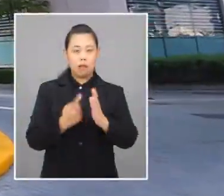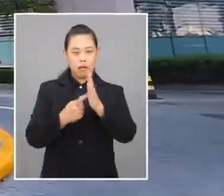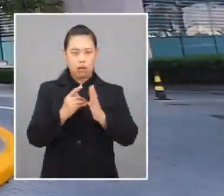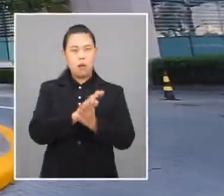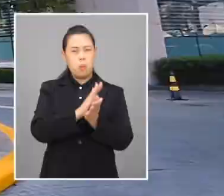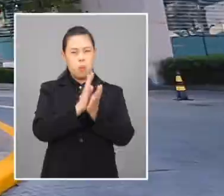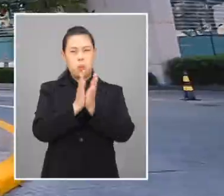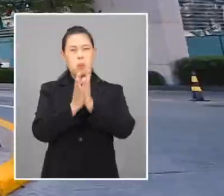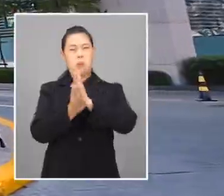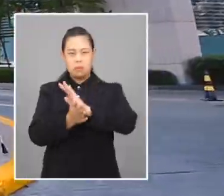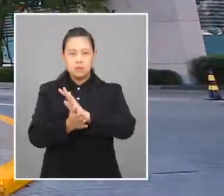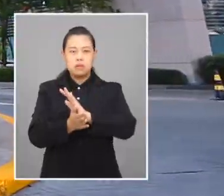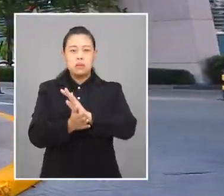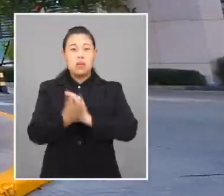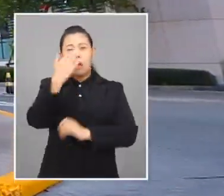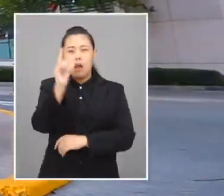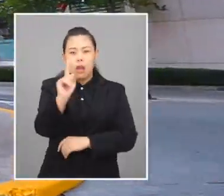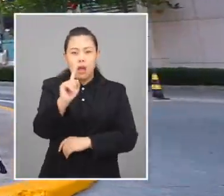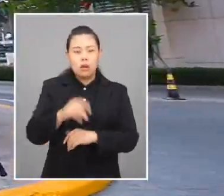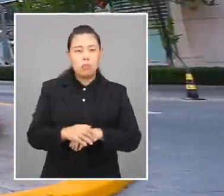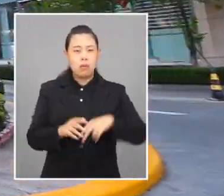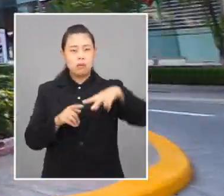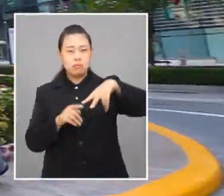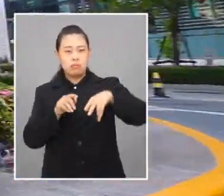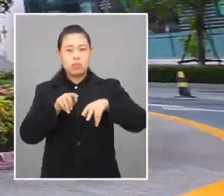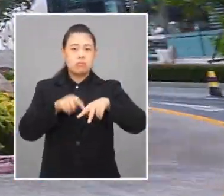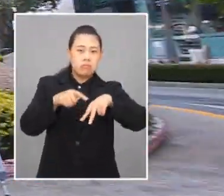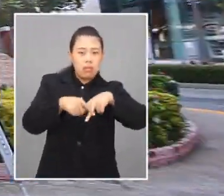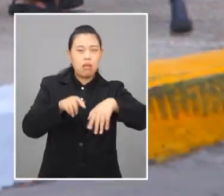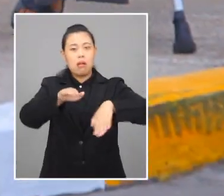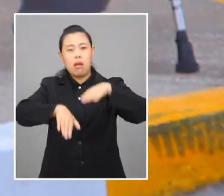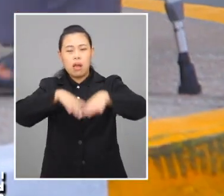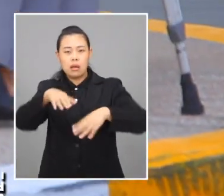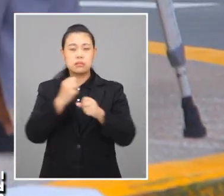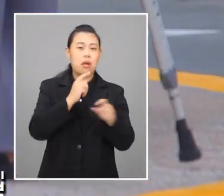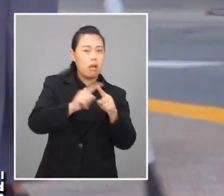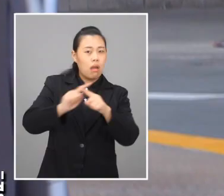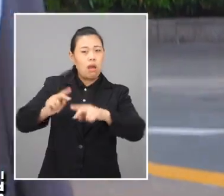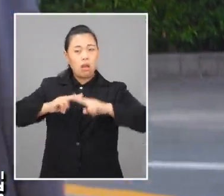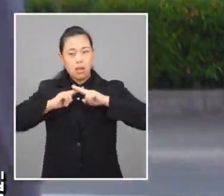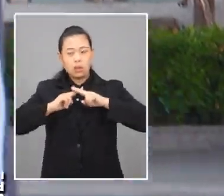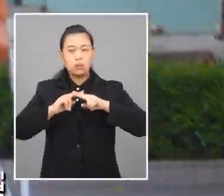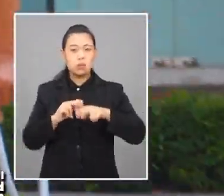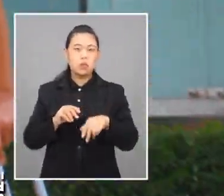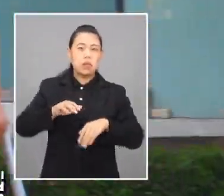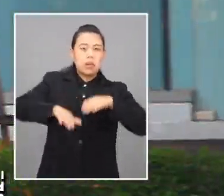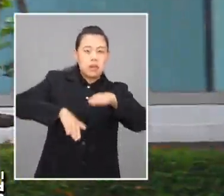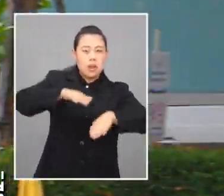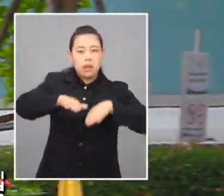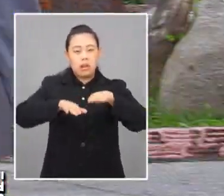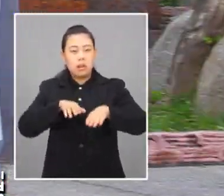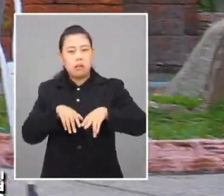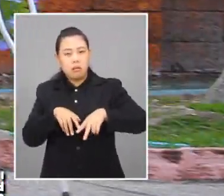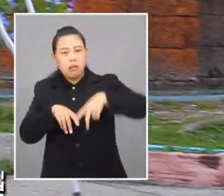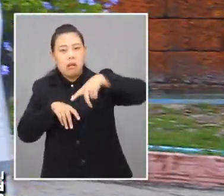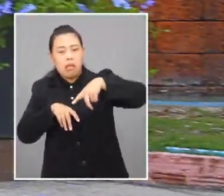ปรับตัวเยอะนะคะเพราะว่าคือเคยมีสองขาเป็นคนชอบทำอะไรเองตรงไหนที่เดินไปที่มีรอยเท้าอย่างนี้ค่ะ